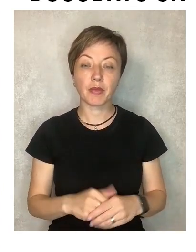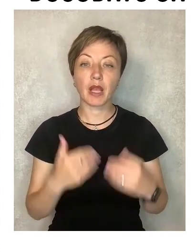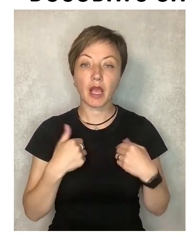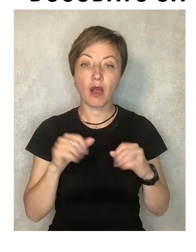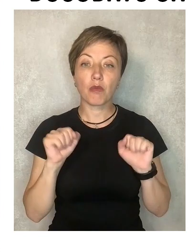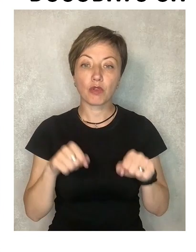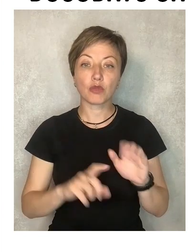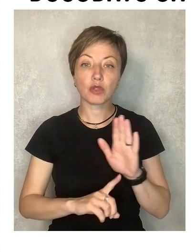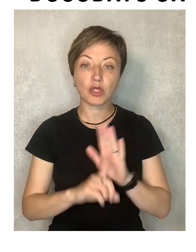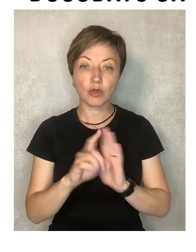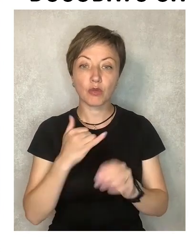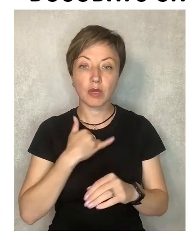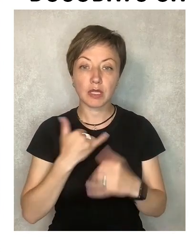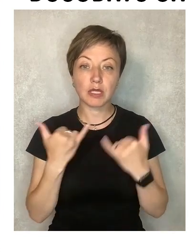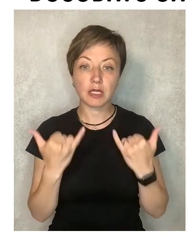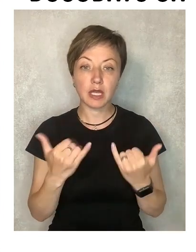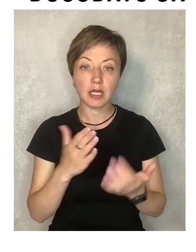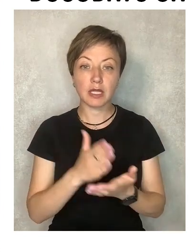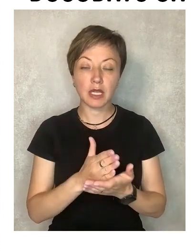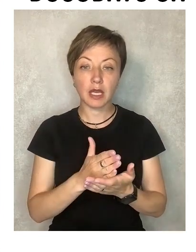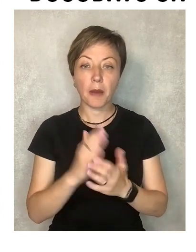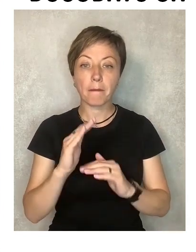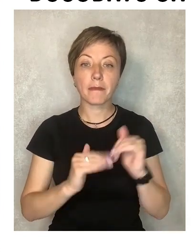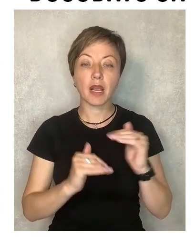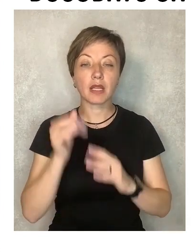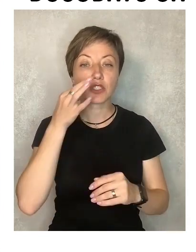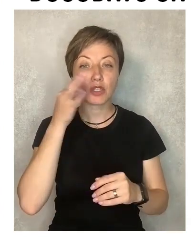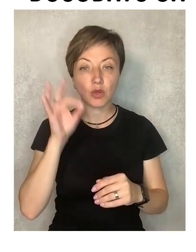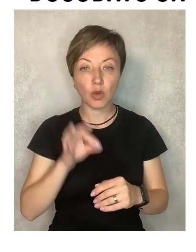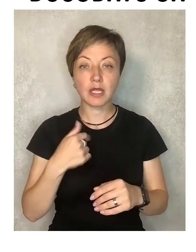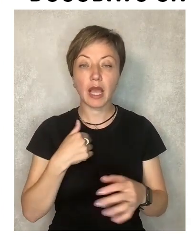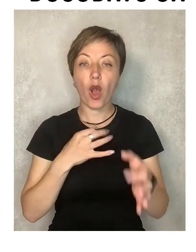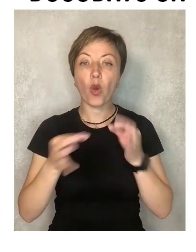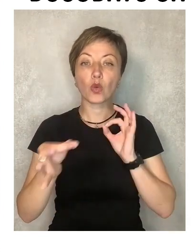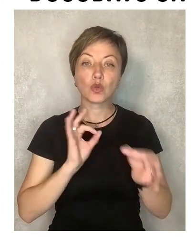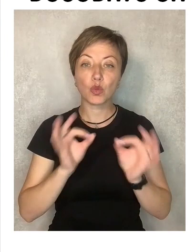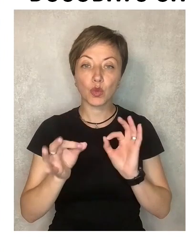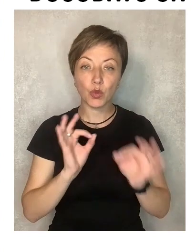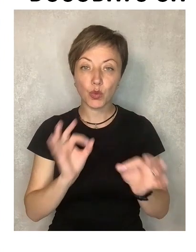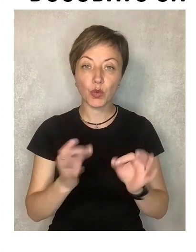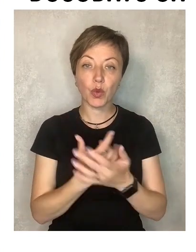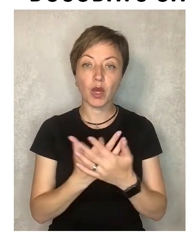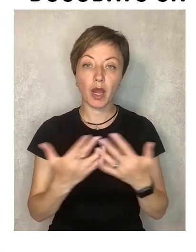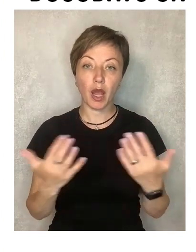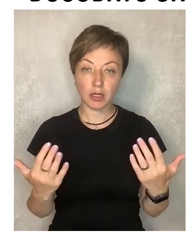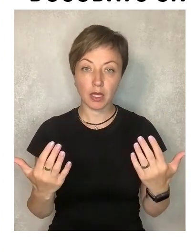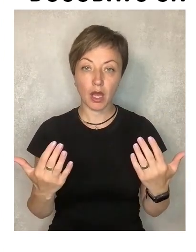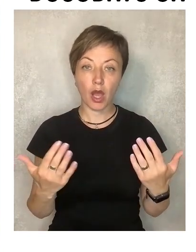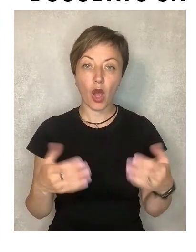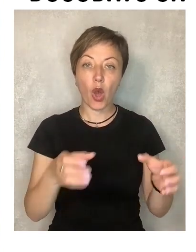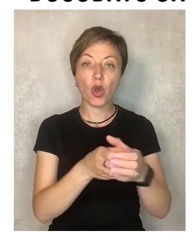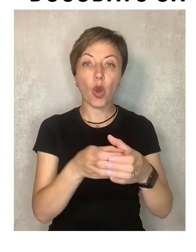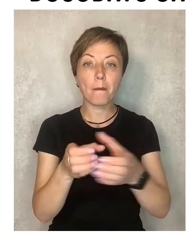бо в мене якраз зараз є практичний досвід. Я консультую ряд громад,